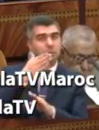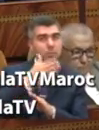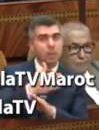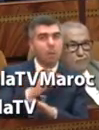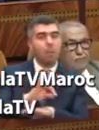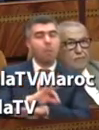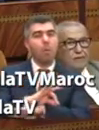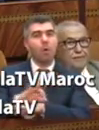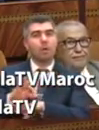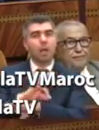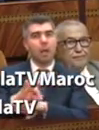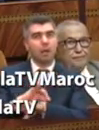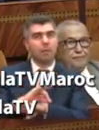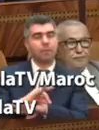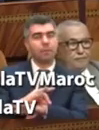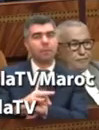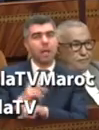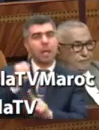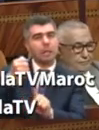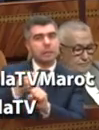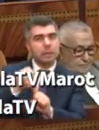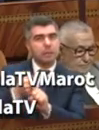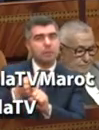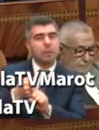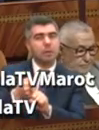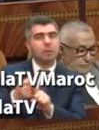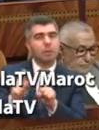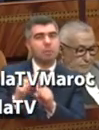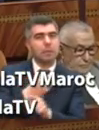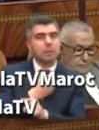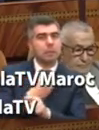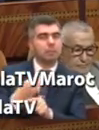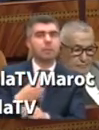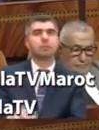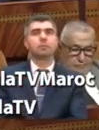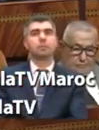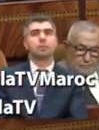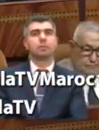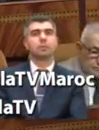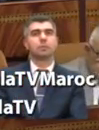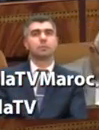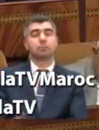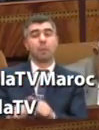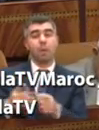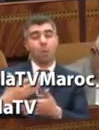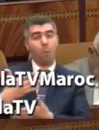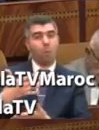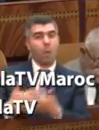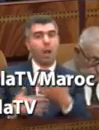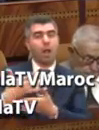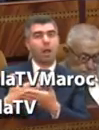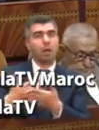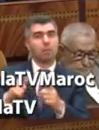موظفين اللي غادي يعني يشتغلوا في هاد ميدان صحي. لكن بغينا واحد الوثيقه رسميه